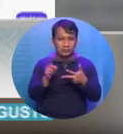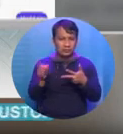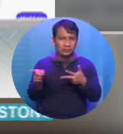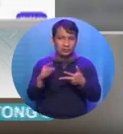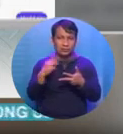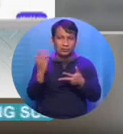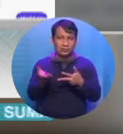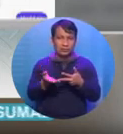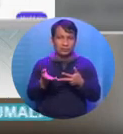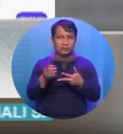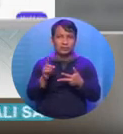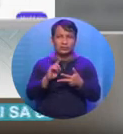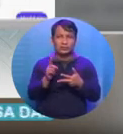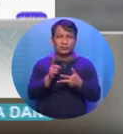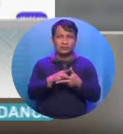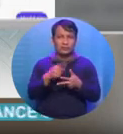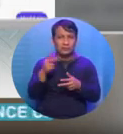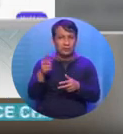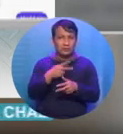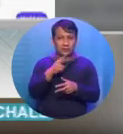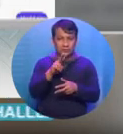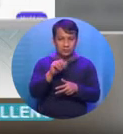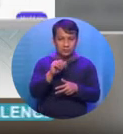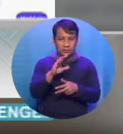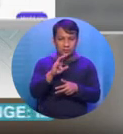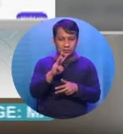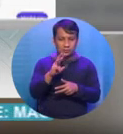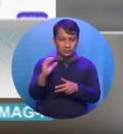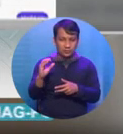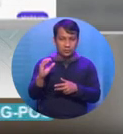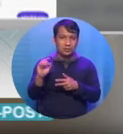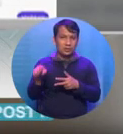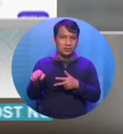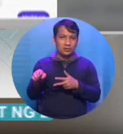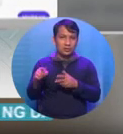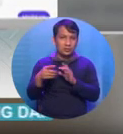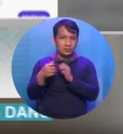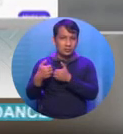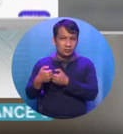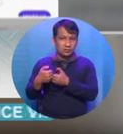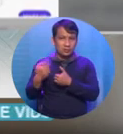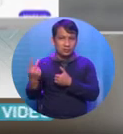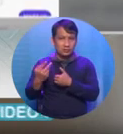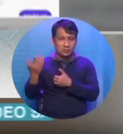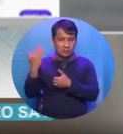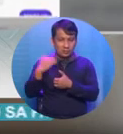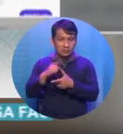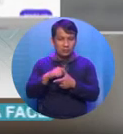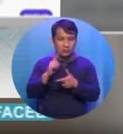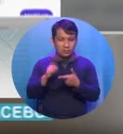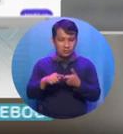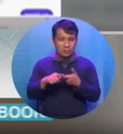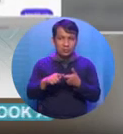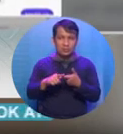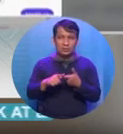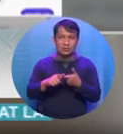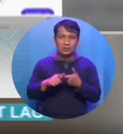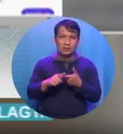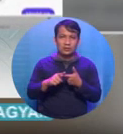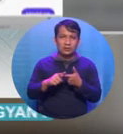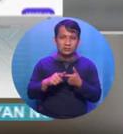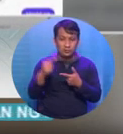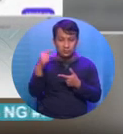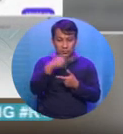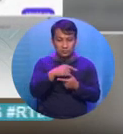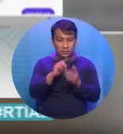kanya. Unang-una yung violence against women kasi may relationship sila before. Tapos yung cyber libel pwede rin,